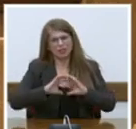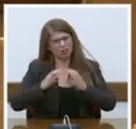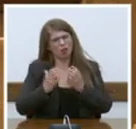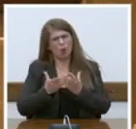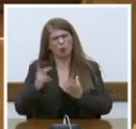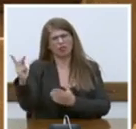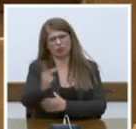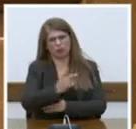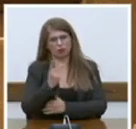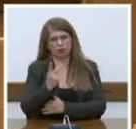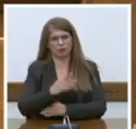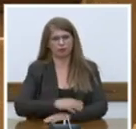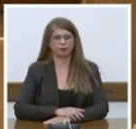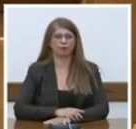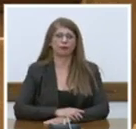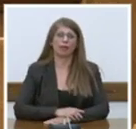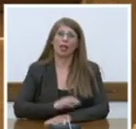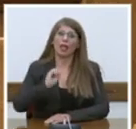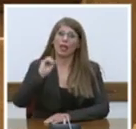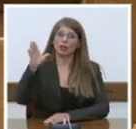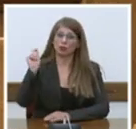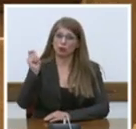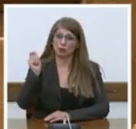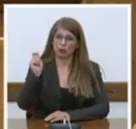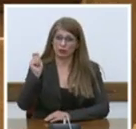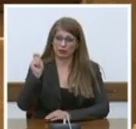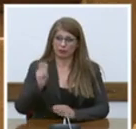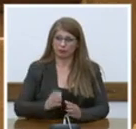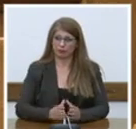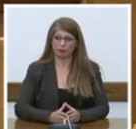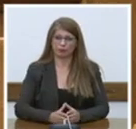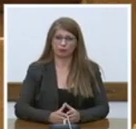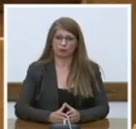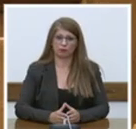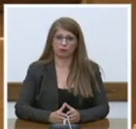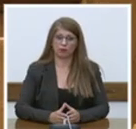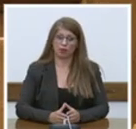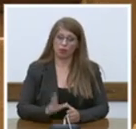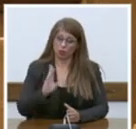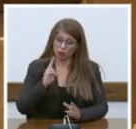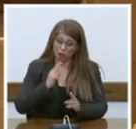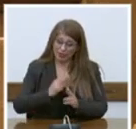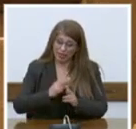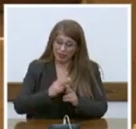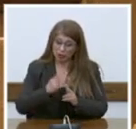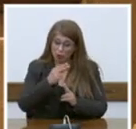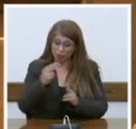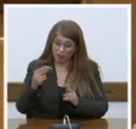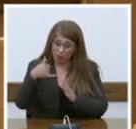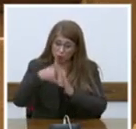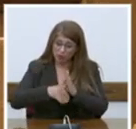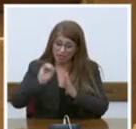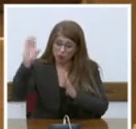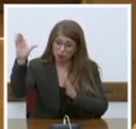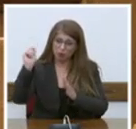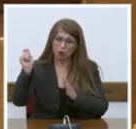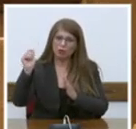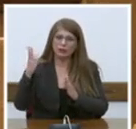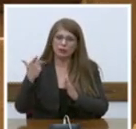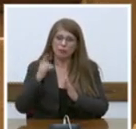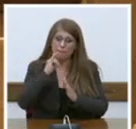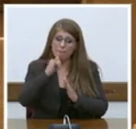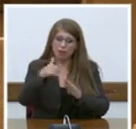Αναφορικά με την εξωτερική μας πολιτική, ο κύριος γνώμονας που θα έπρεπε να διαμορφώνει την ουσία της είναι το να είμαστε πάντα